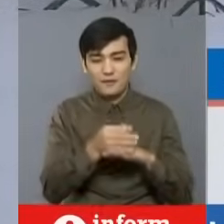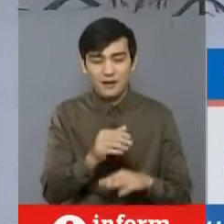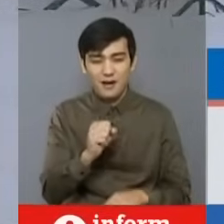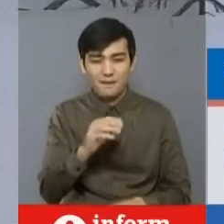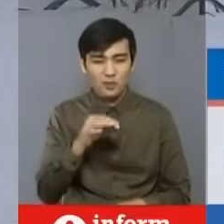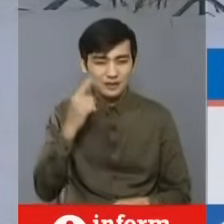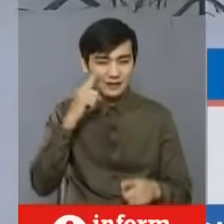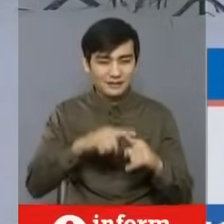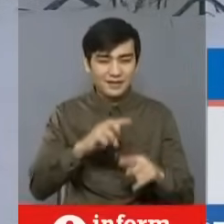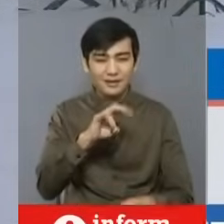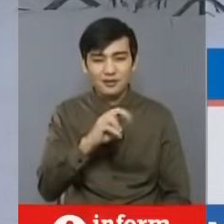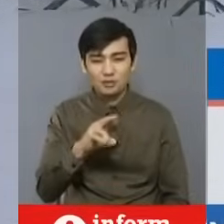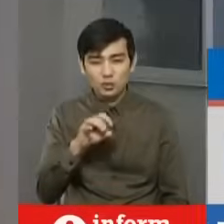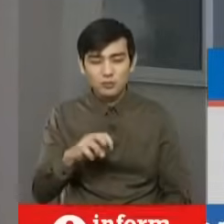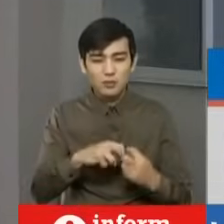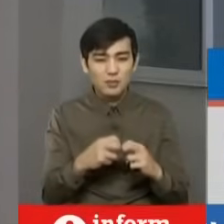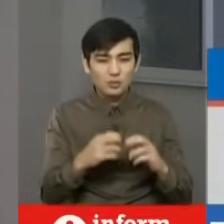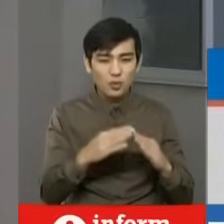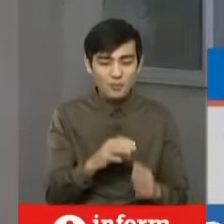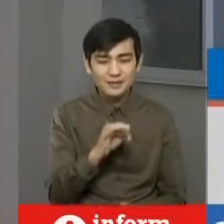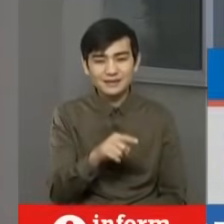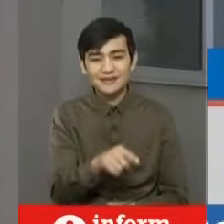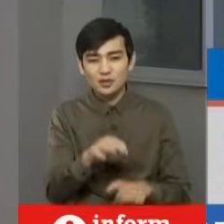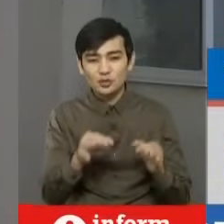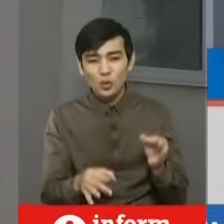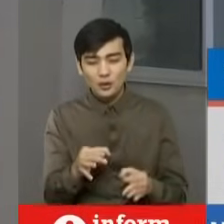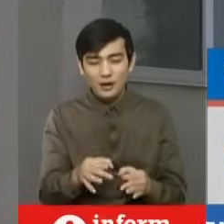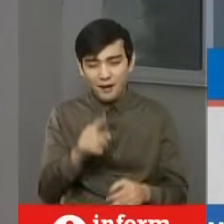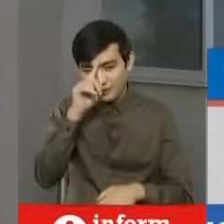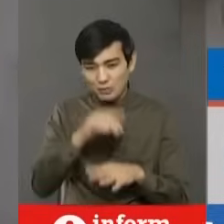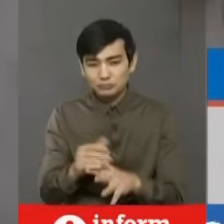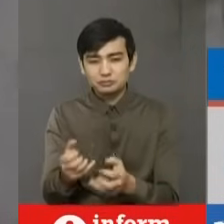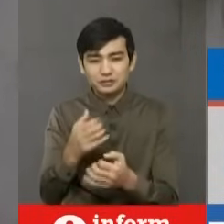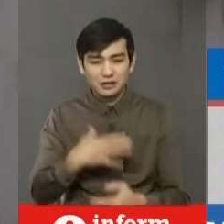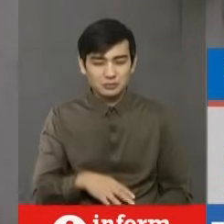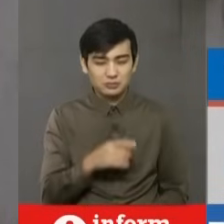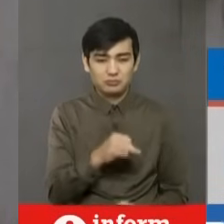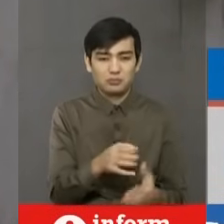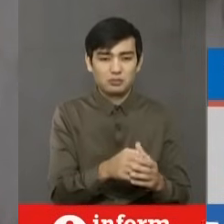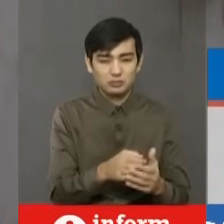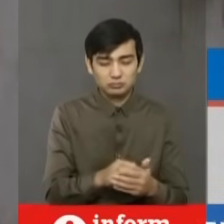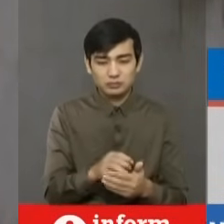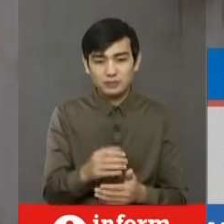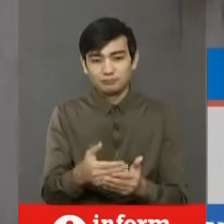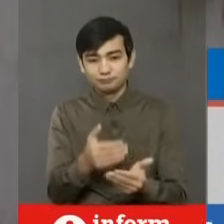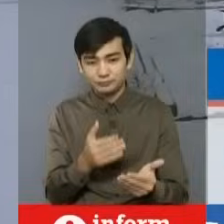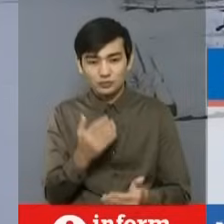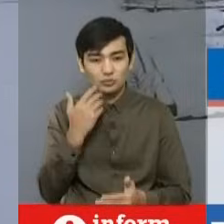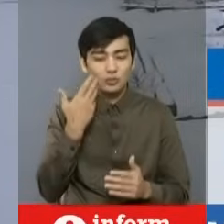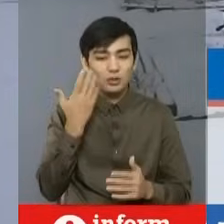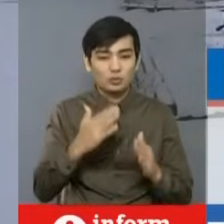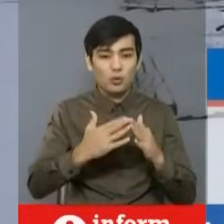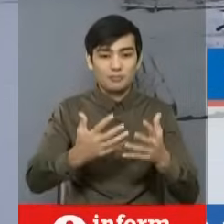технический надзор проблемных домов Но и здесь суд не встал на сторону акимата посчитав что предъявлять их нужно было при приёме домов в